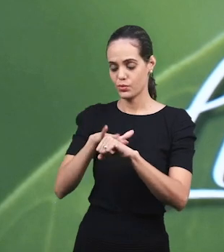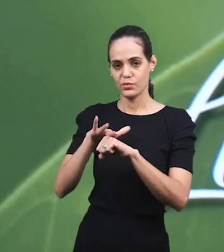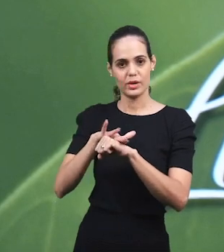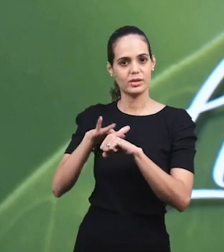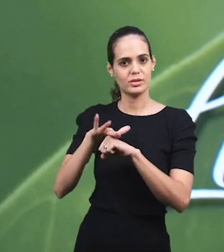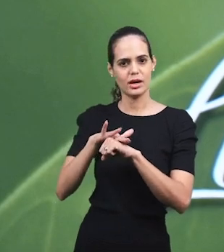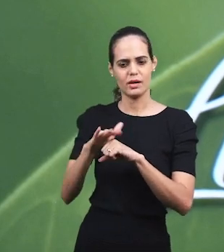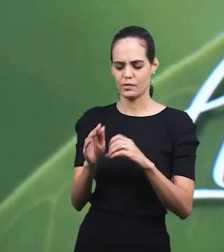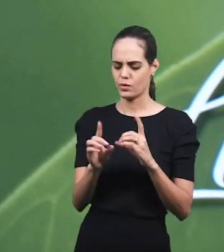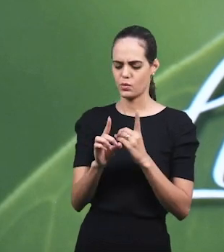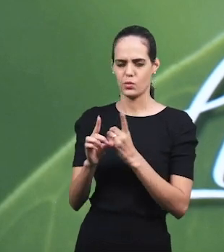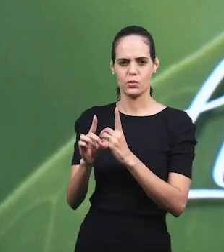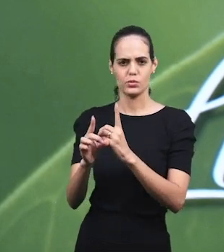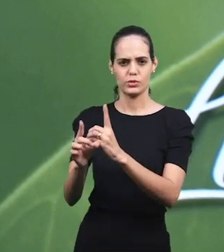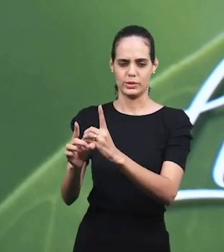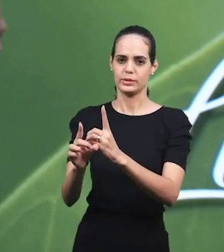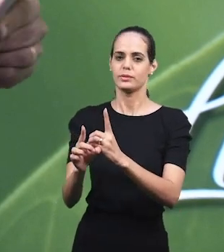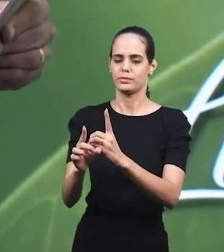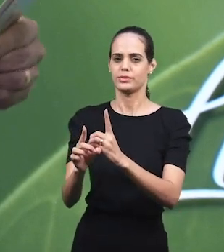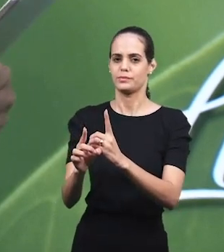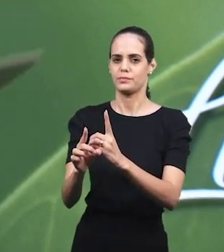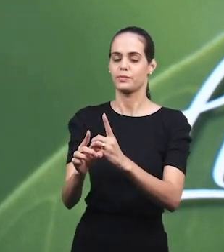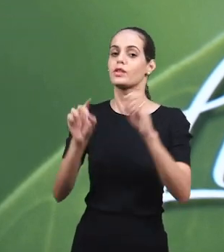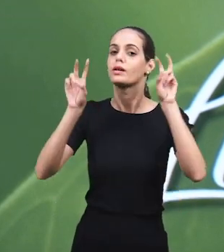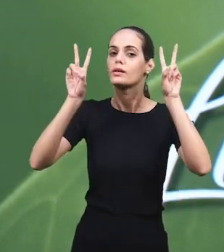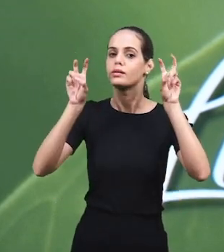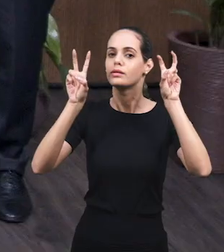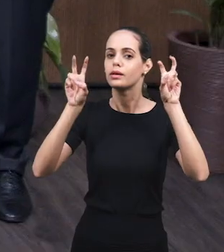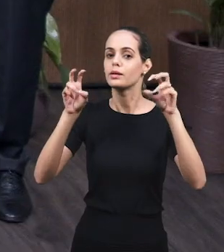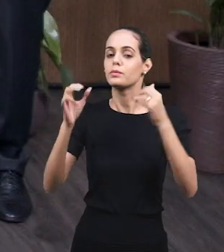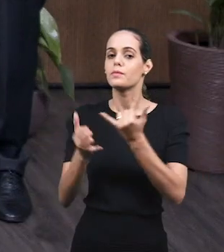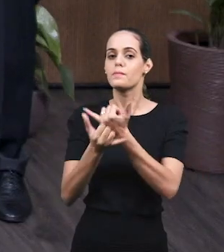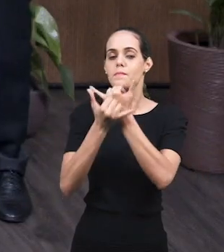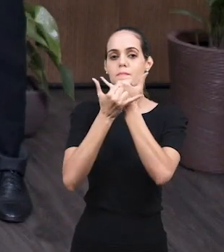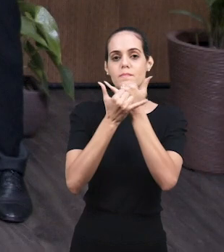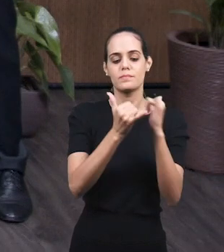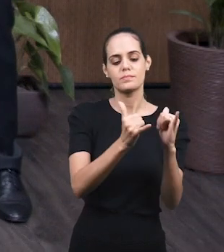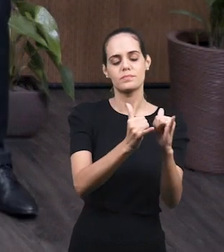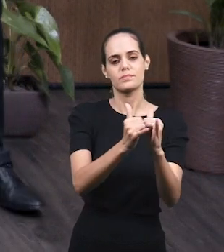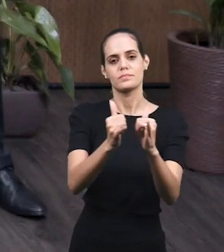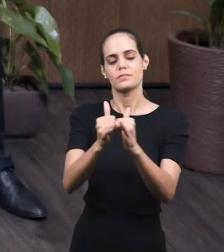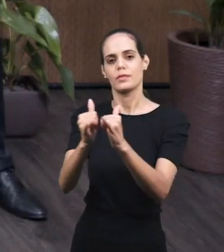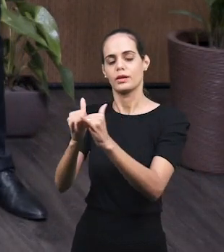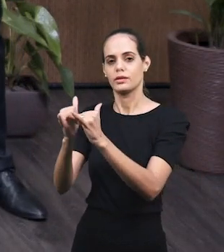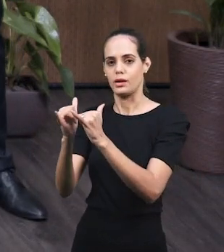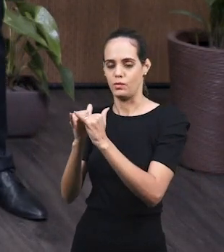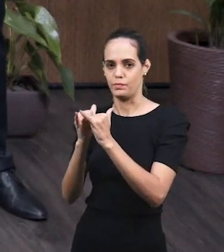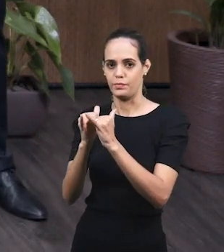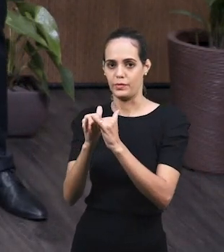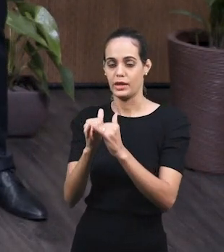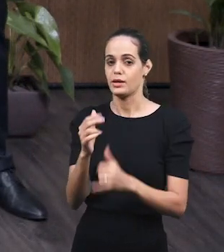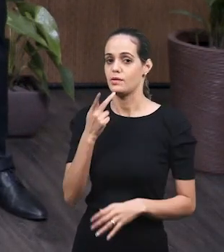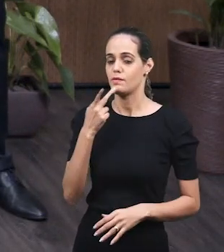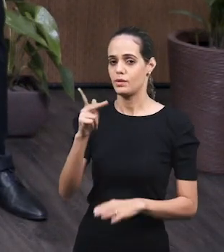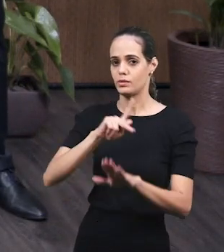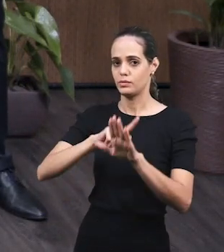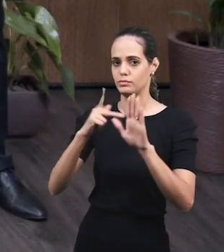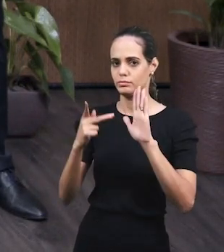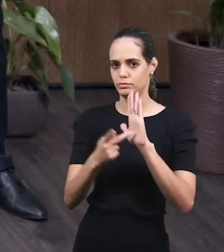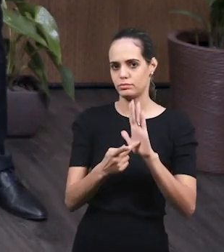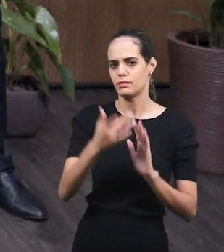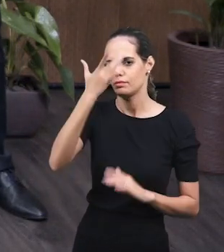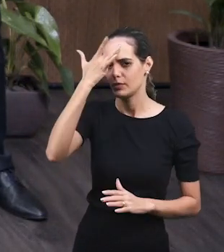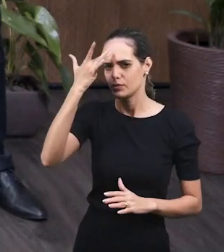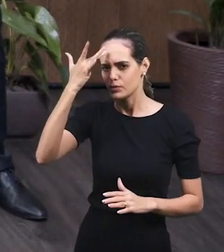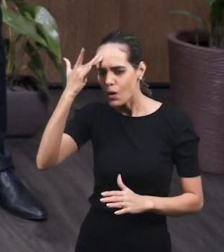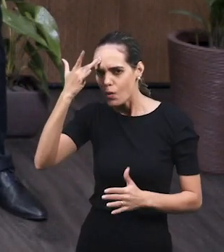marche et à ce moment, dans ce chemin, le Seigneur Jésus, il parlait avec ses disciples sur le pardon